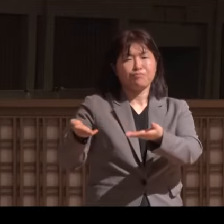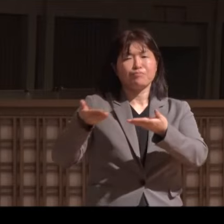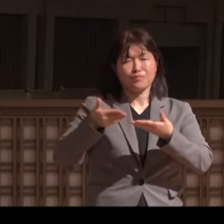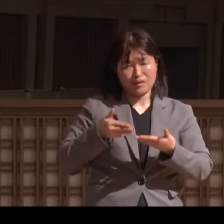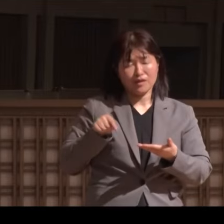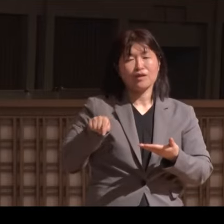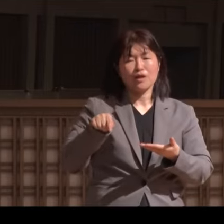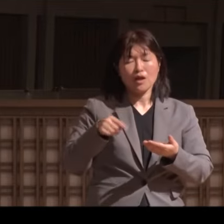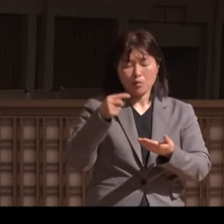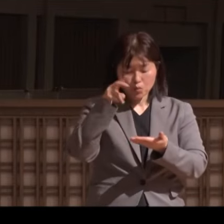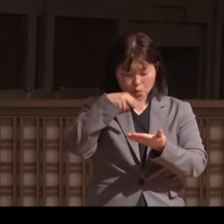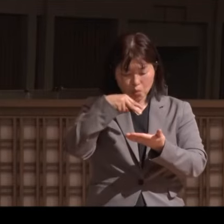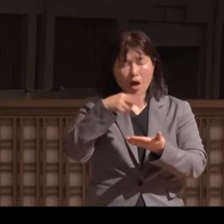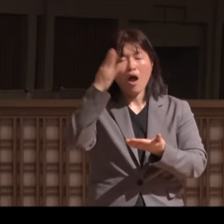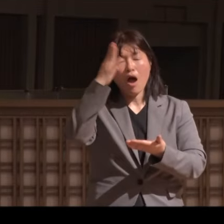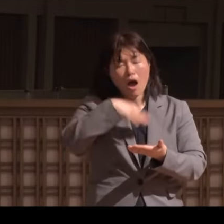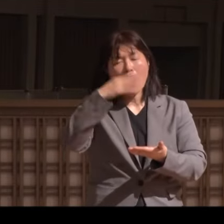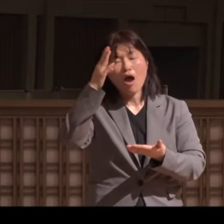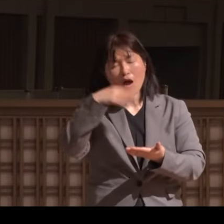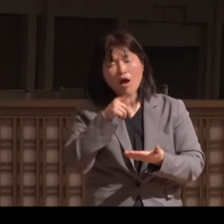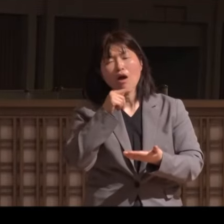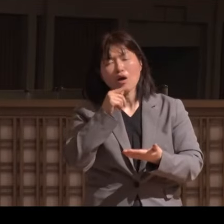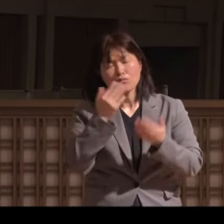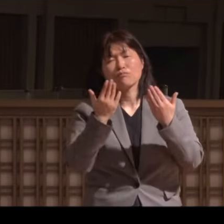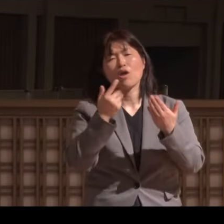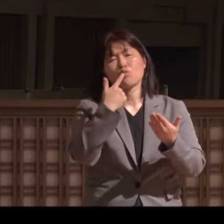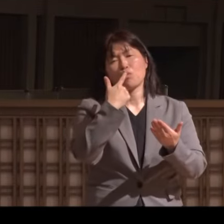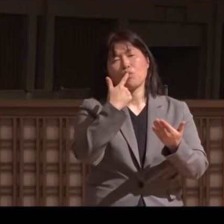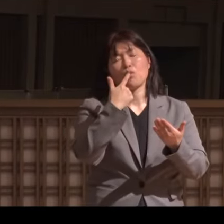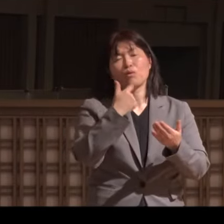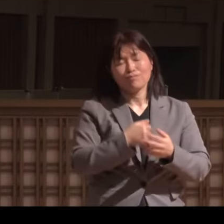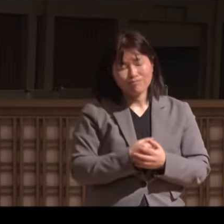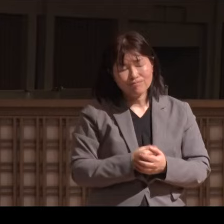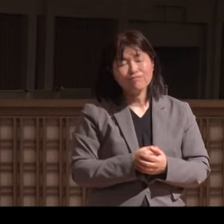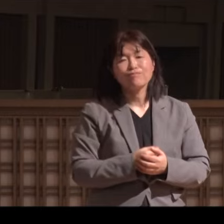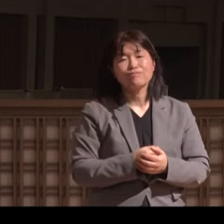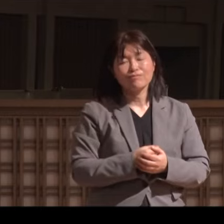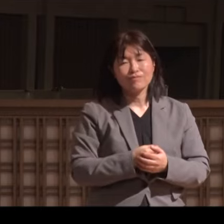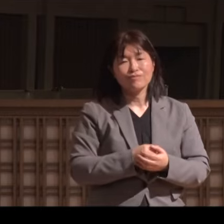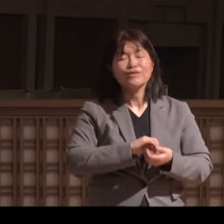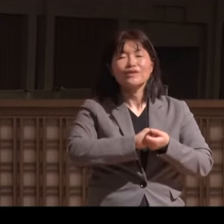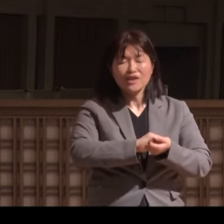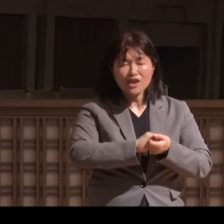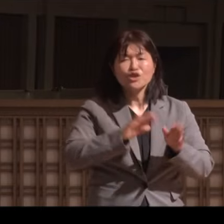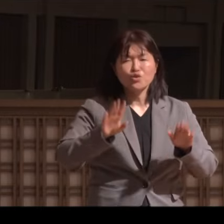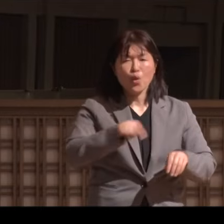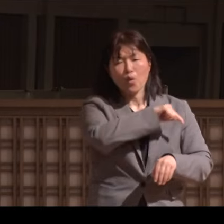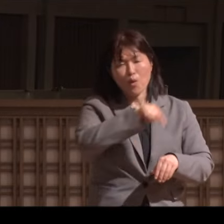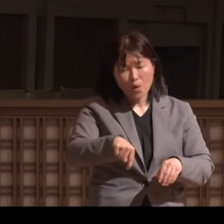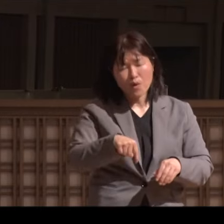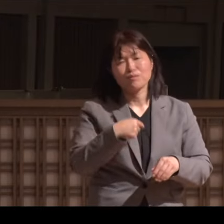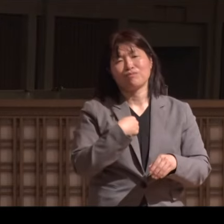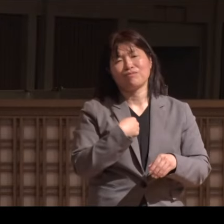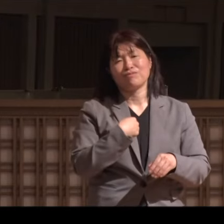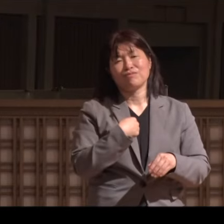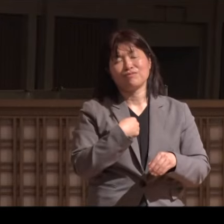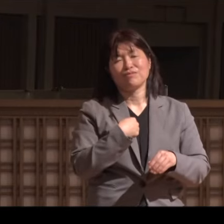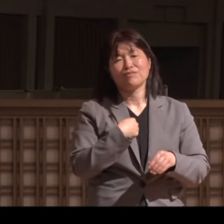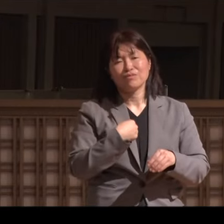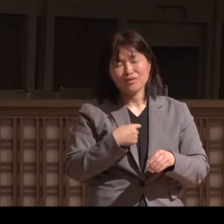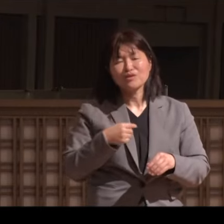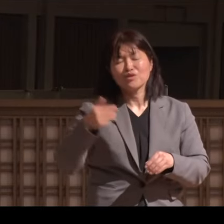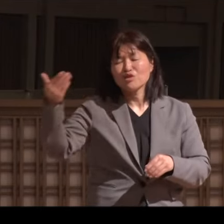いうのをこう学ばしていただいて自分の実務に反映させてもらってるということもあってあの是非ぜひということで今日こさせていただいたら